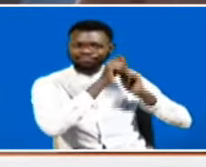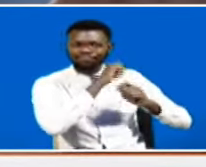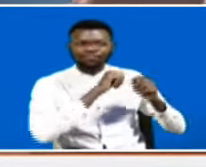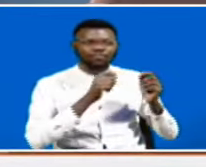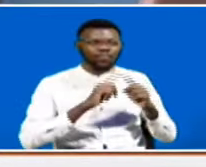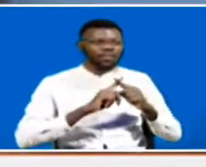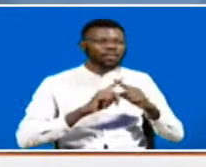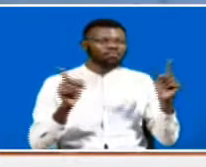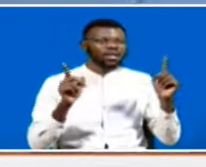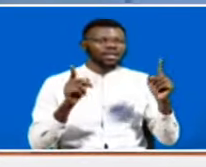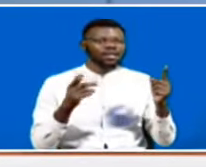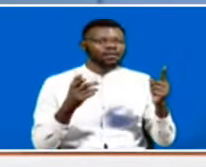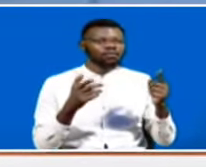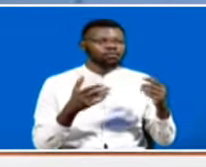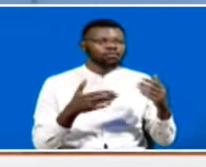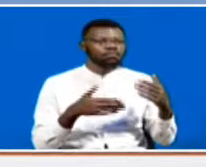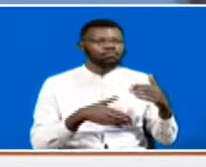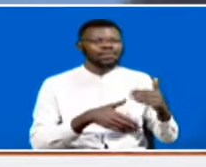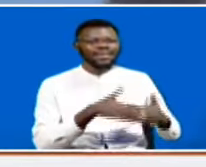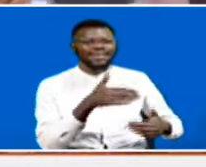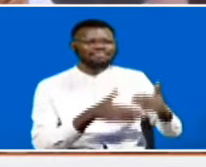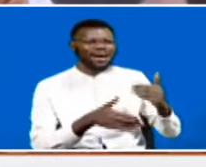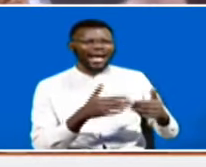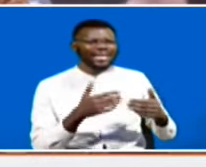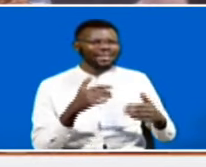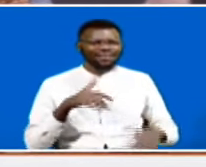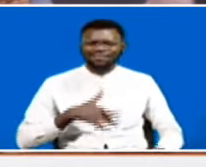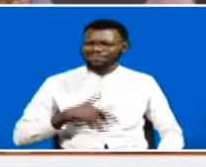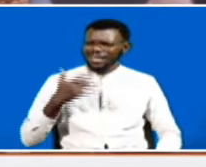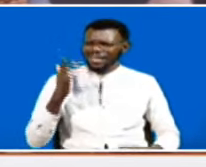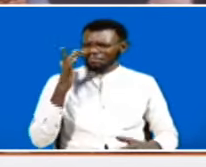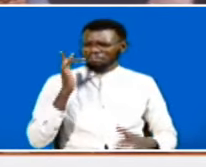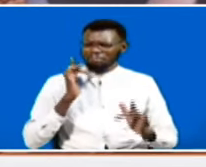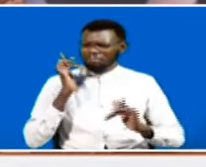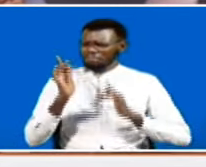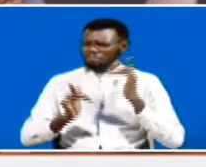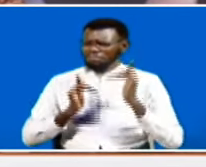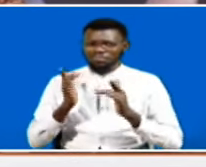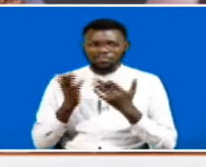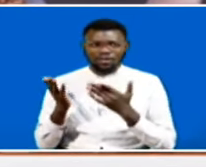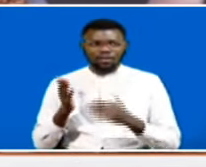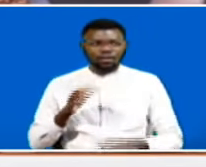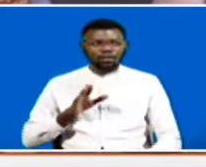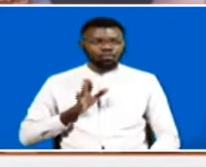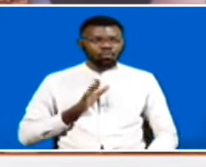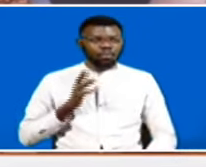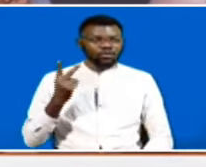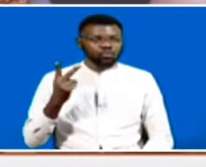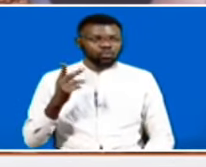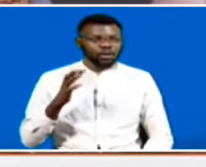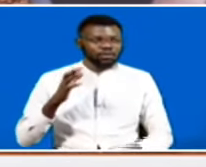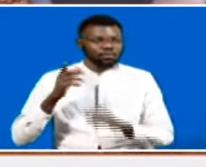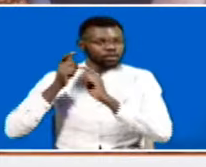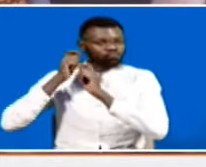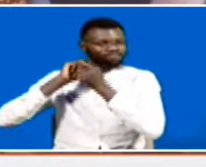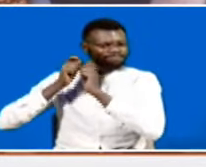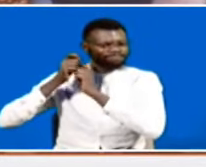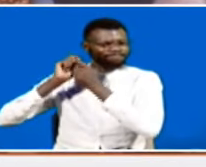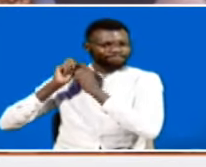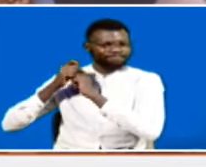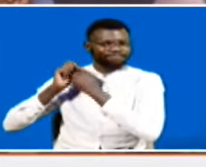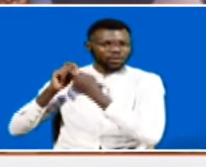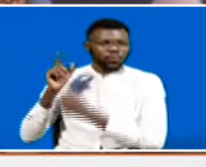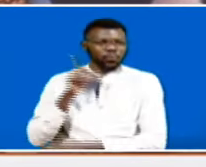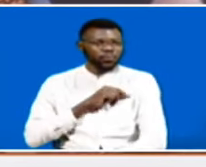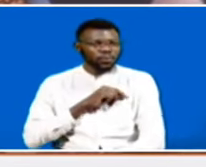away neighbors who sought to know the source of the stench. Kuna wamama wawili ambao mmoja alienda kumshuka, alikasikia, lakini hata